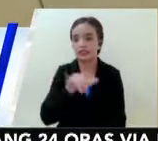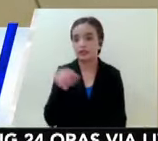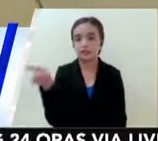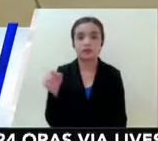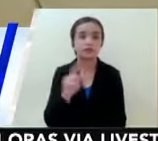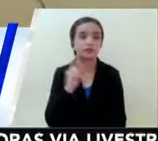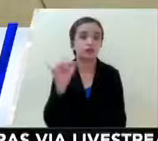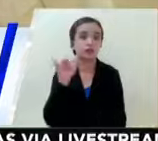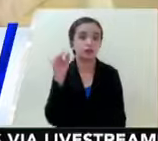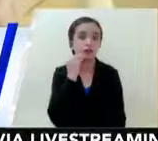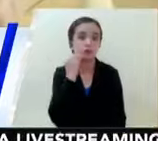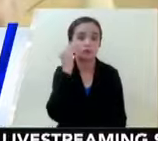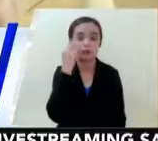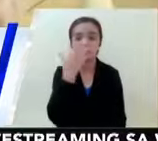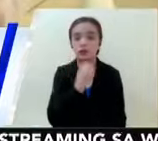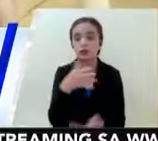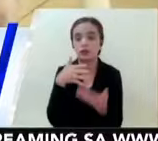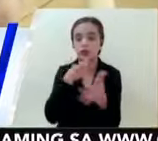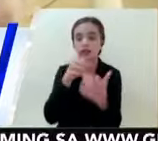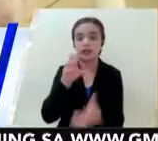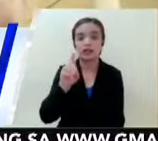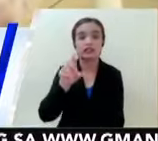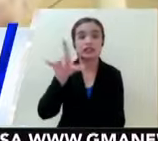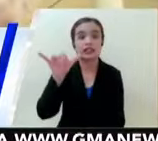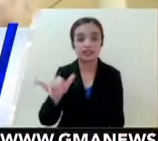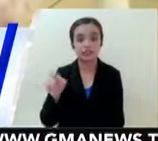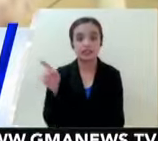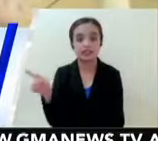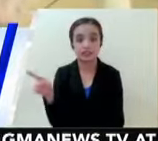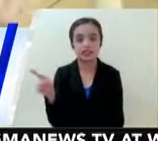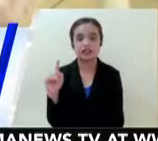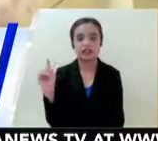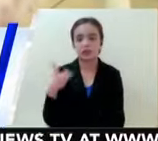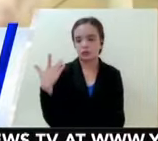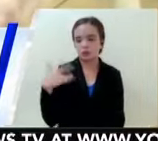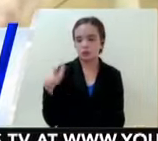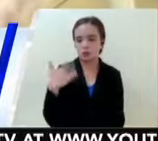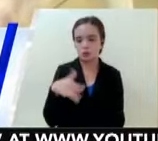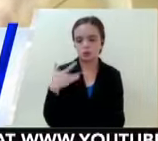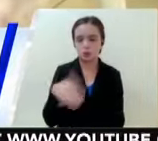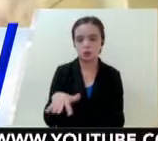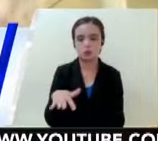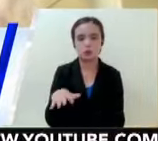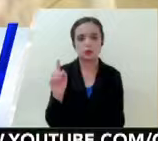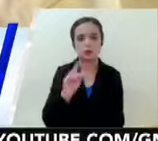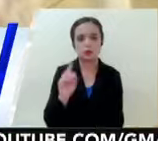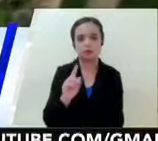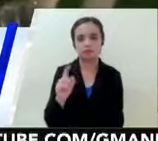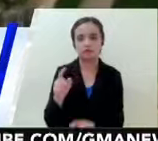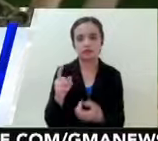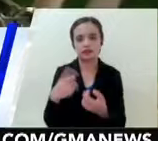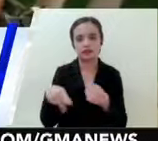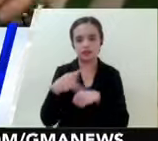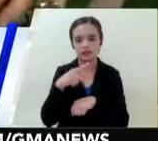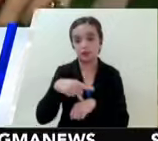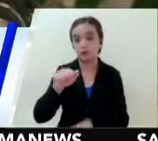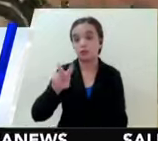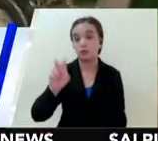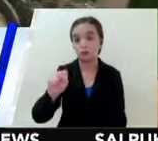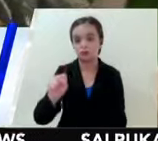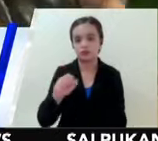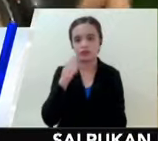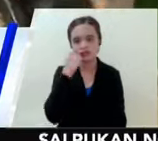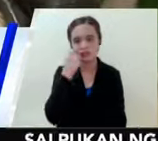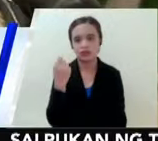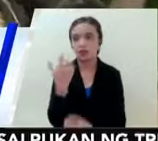asong si Dolly. Isa siya sa Posyonista Dogs sa Cute Paanda ng Philippine Animal Welfare Society. Nirescue siya ng